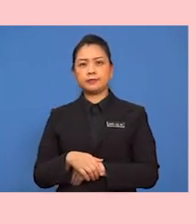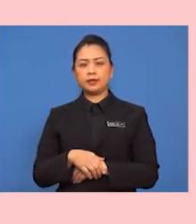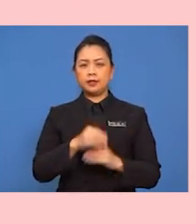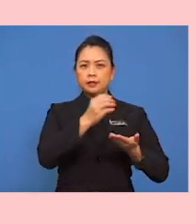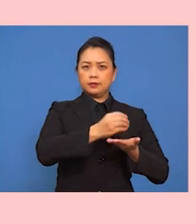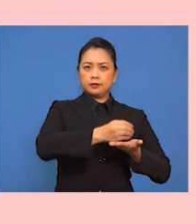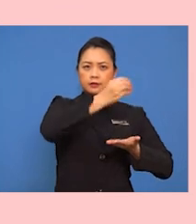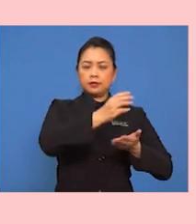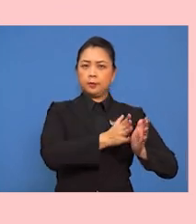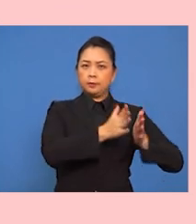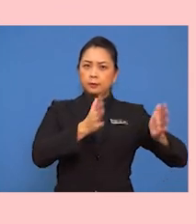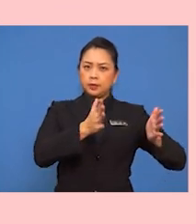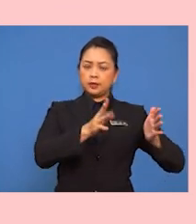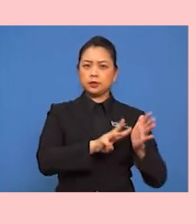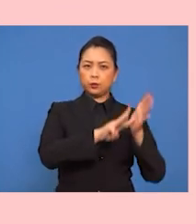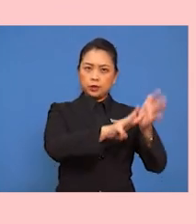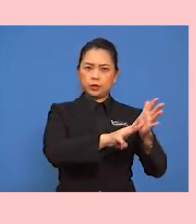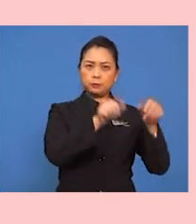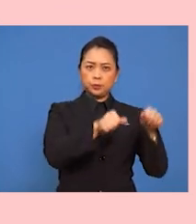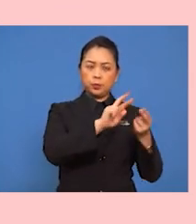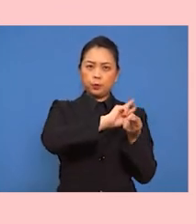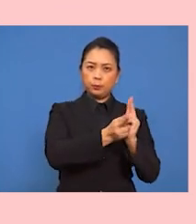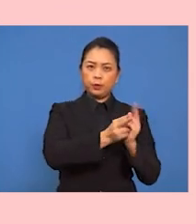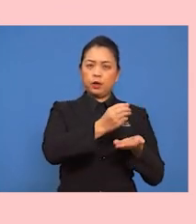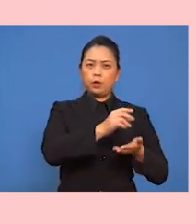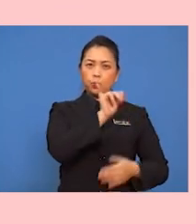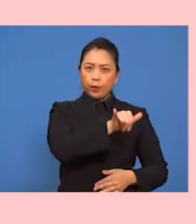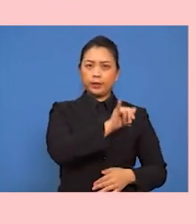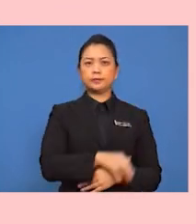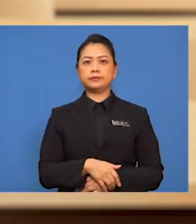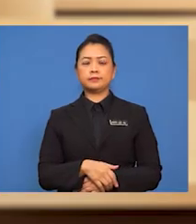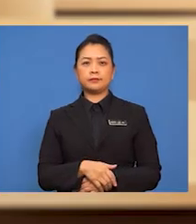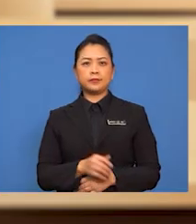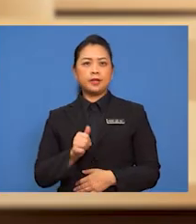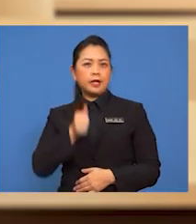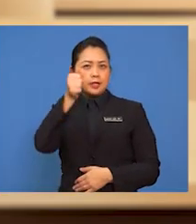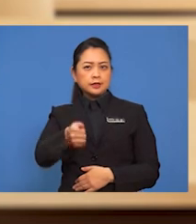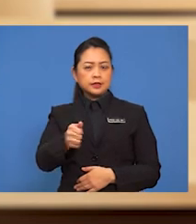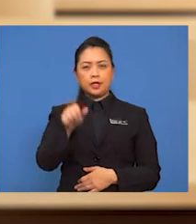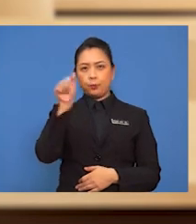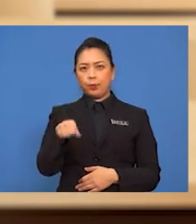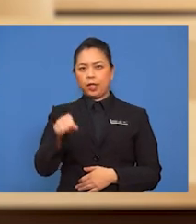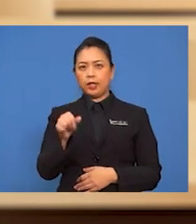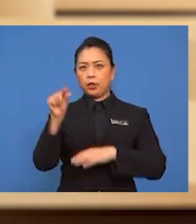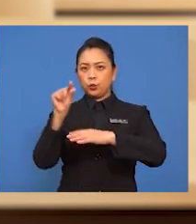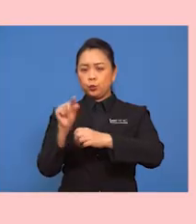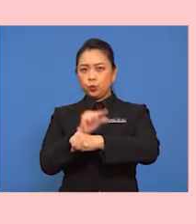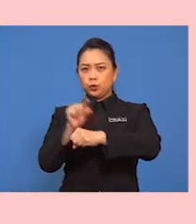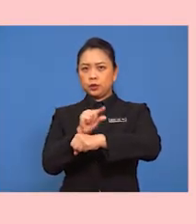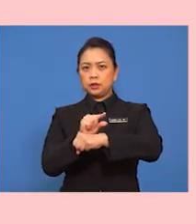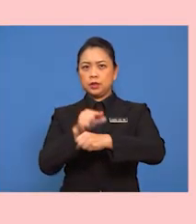gelas besar diwakili oleh pemboleh ubah Y Anda boleh menggunakan